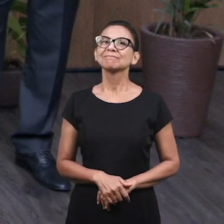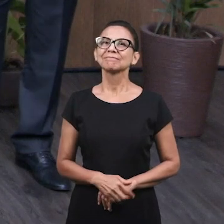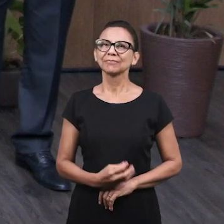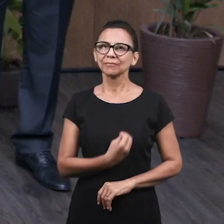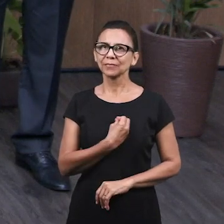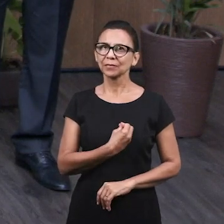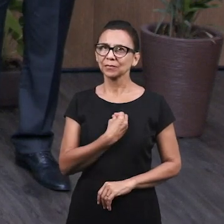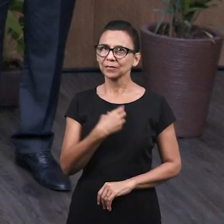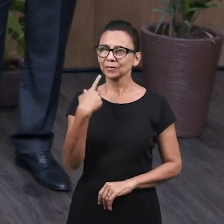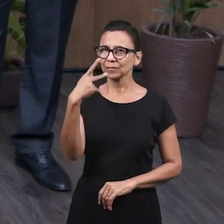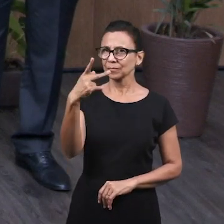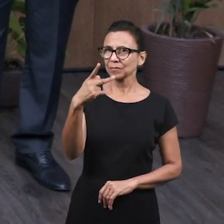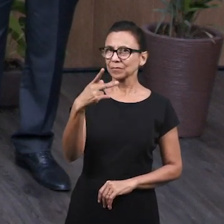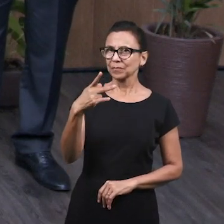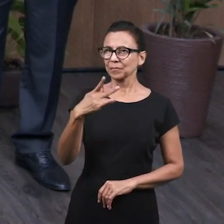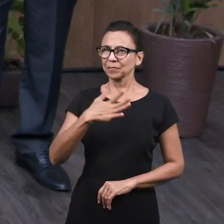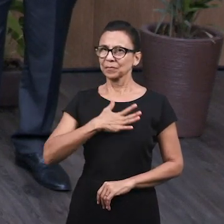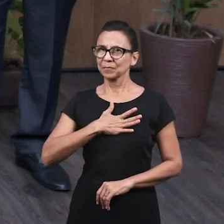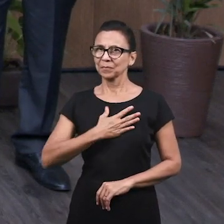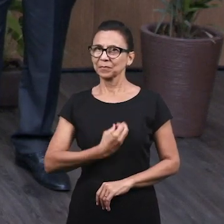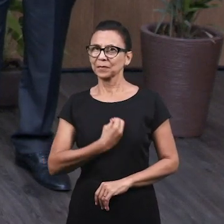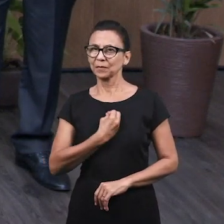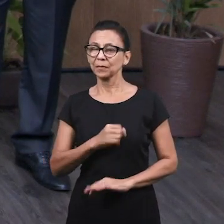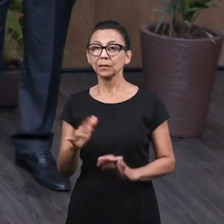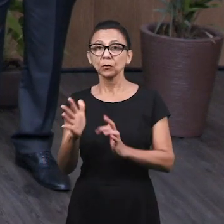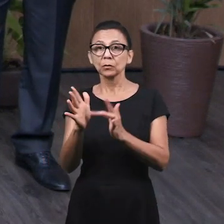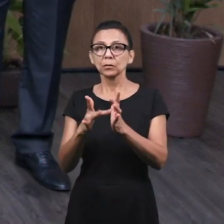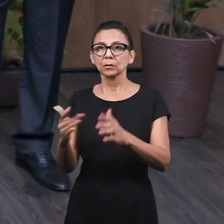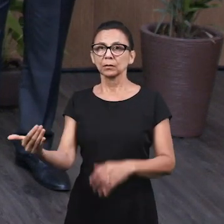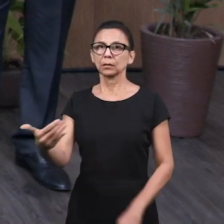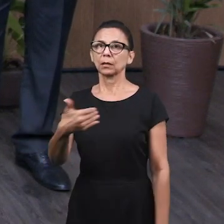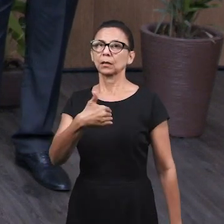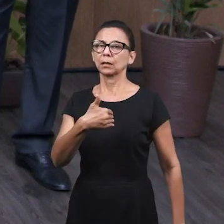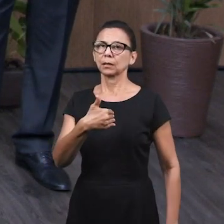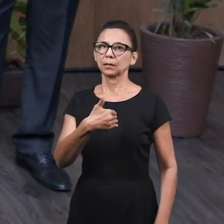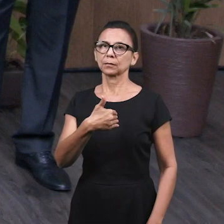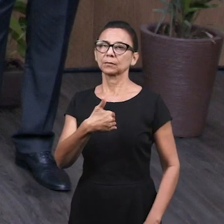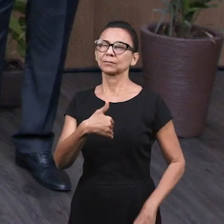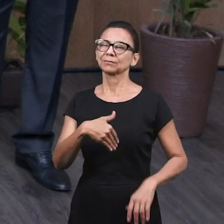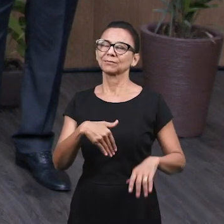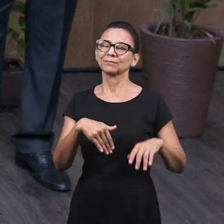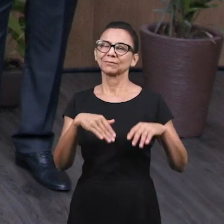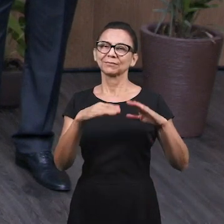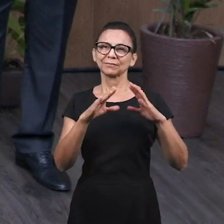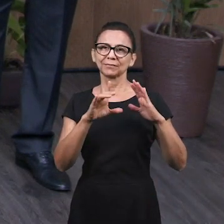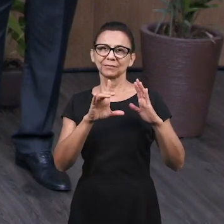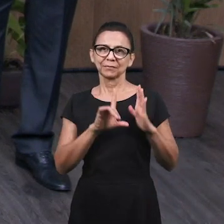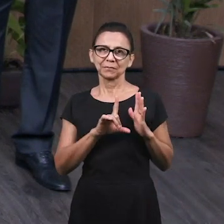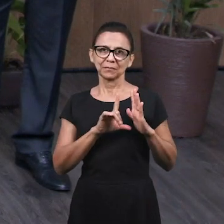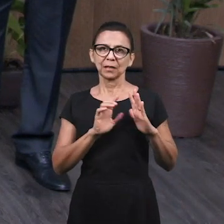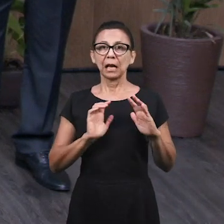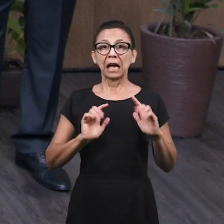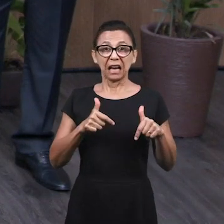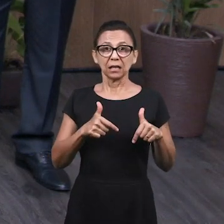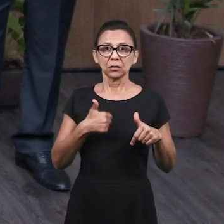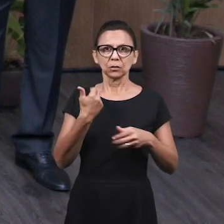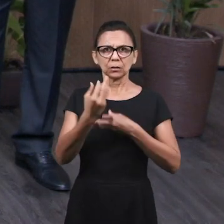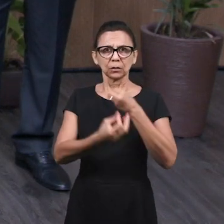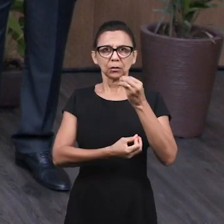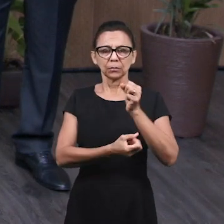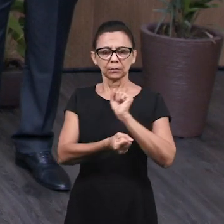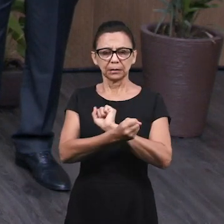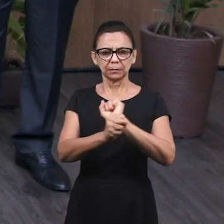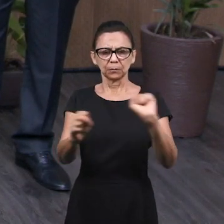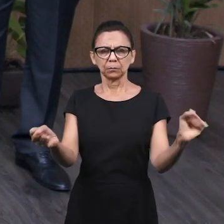entre dans le cœur de l'homme, Jesus il opère le pardon, la délivrance, perdão, la transformation